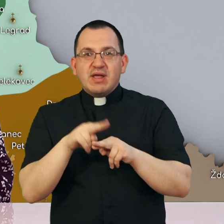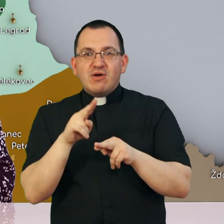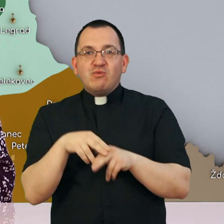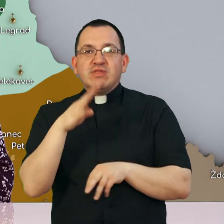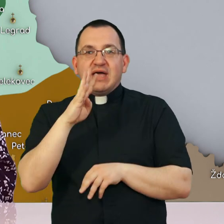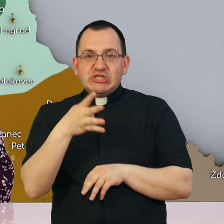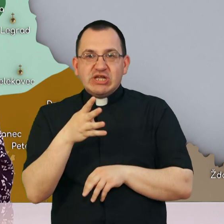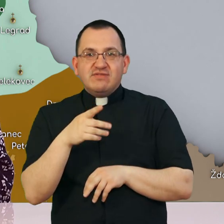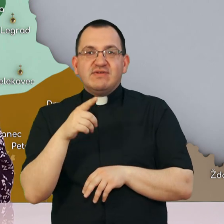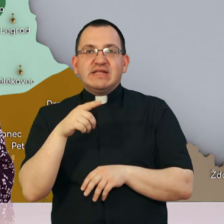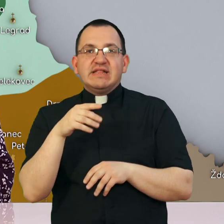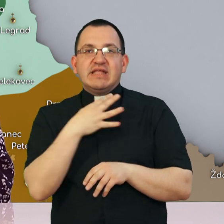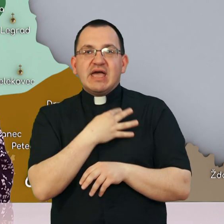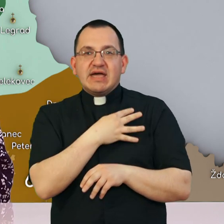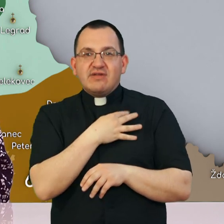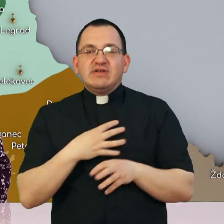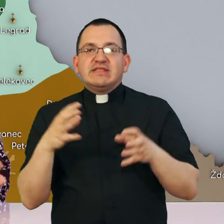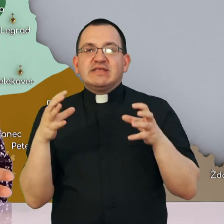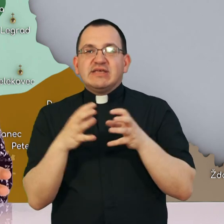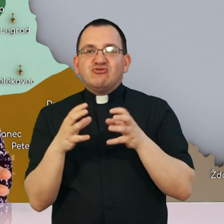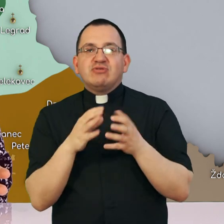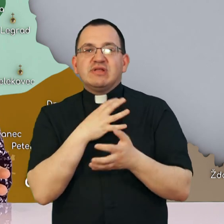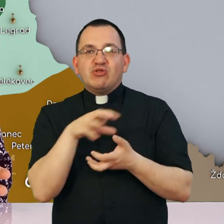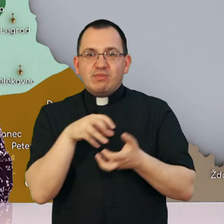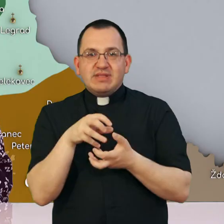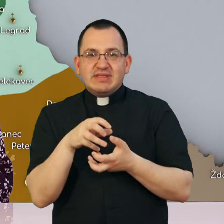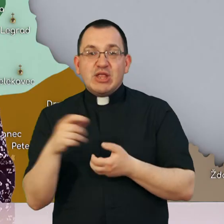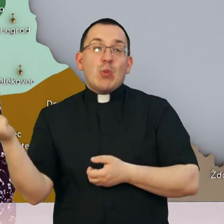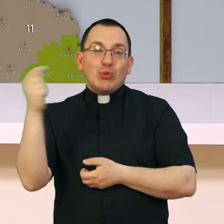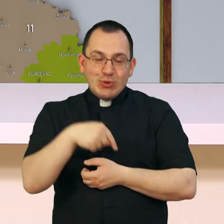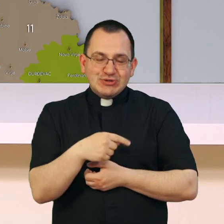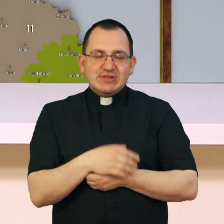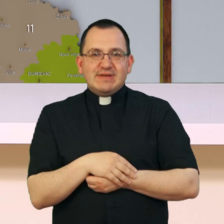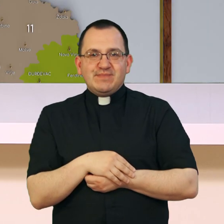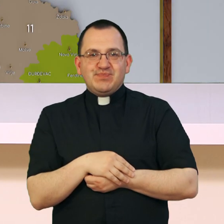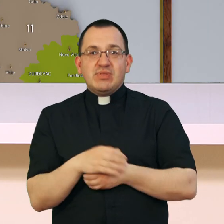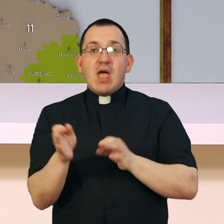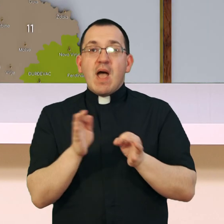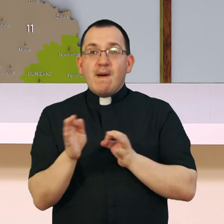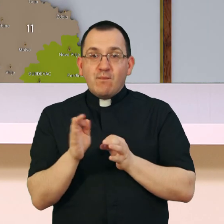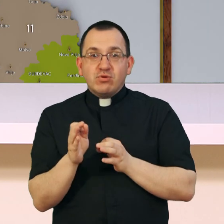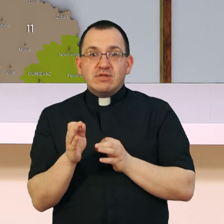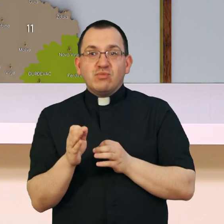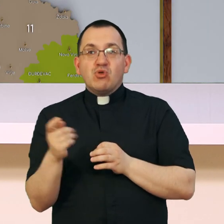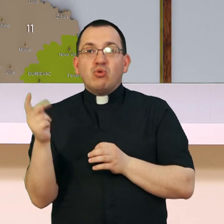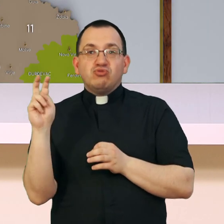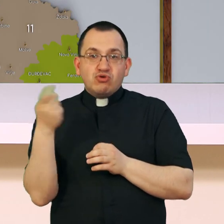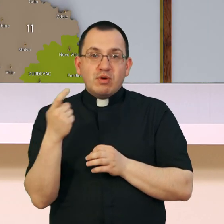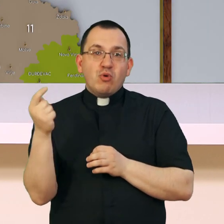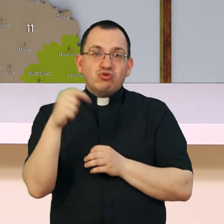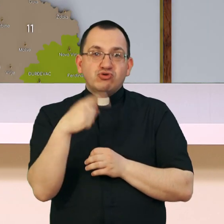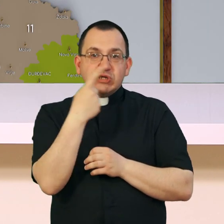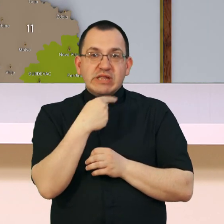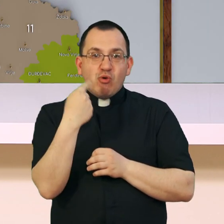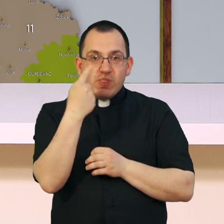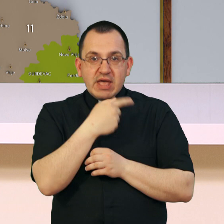nacionalni susret hrvatskih katoličkih obitelji. Odazovite se. Posebno vas pozivamo na euharistijsko slavlje u